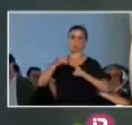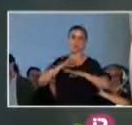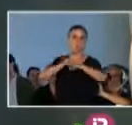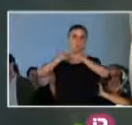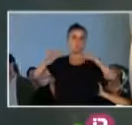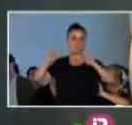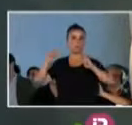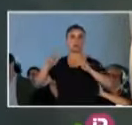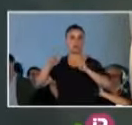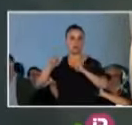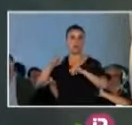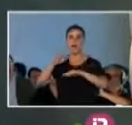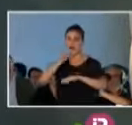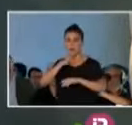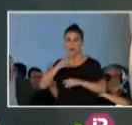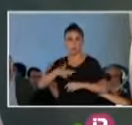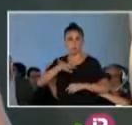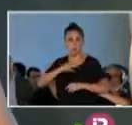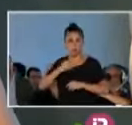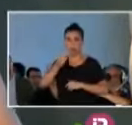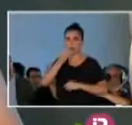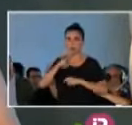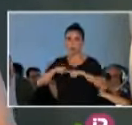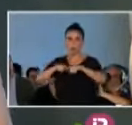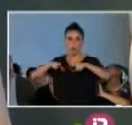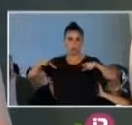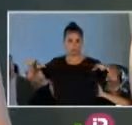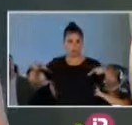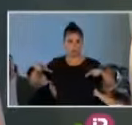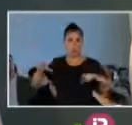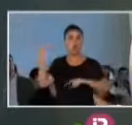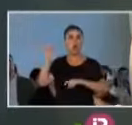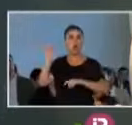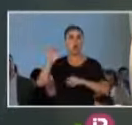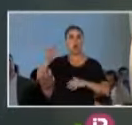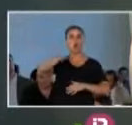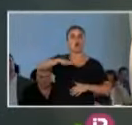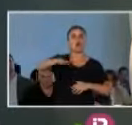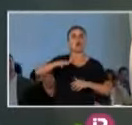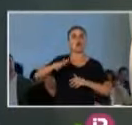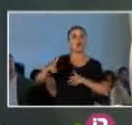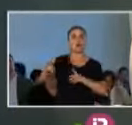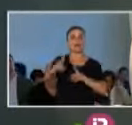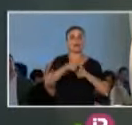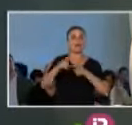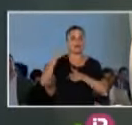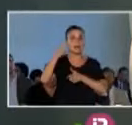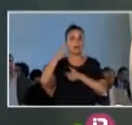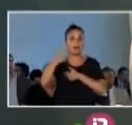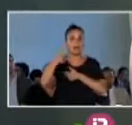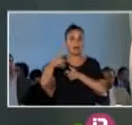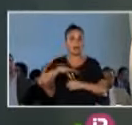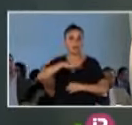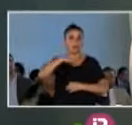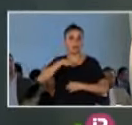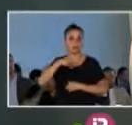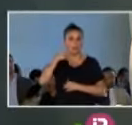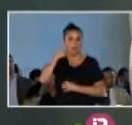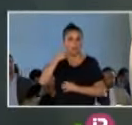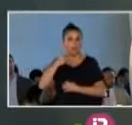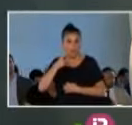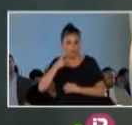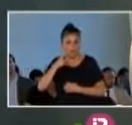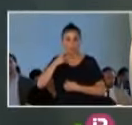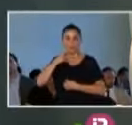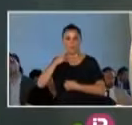menjador escolar, la llàgrima que cau en obrir una fossa de la Guerra Civil, la mirada tendra que t'agraeix haver